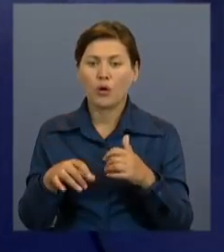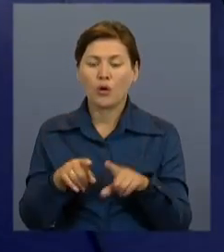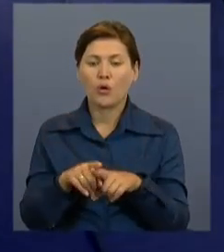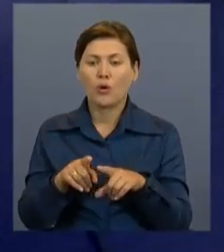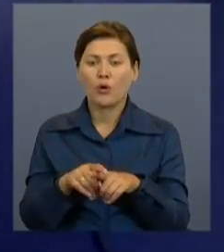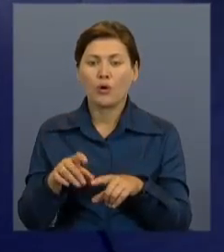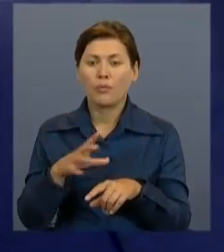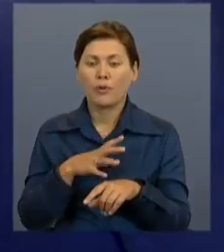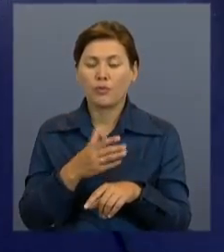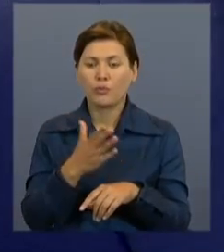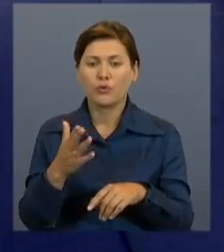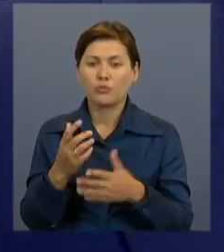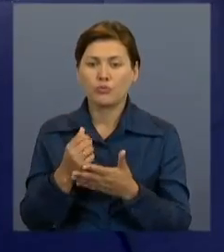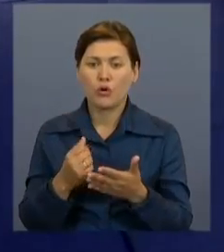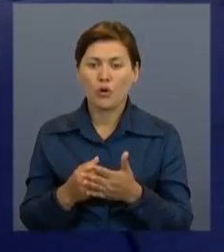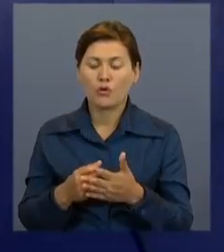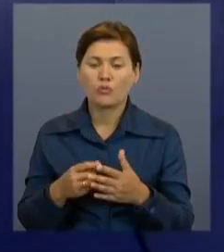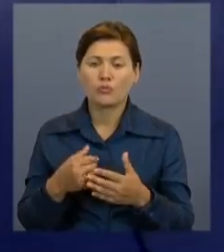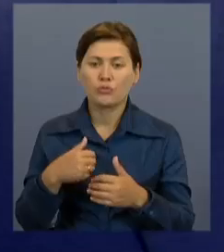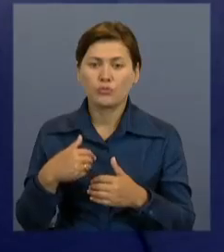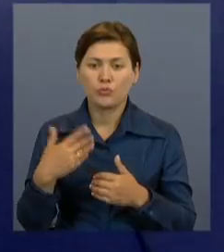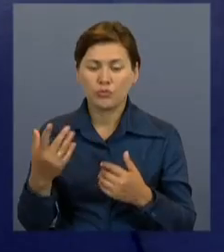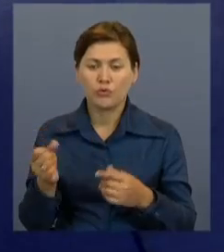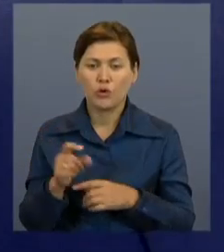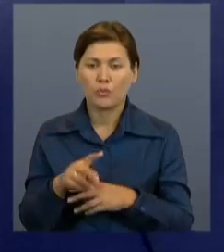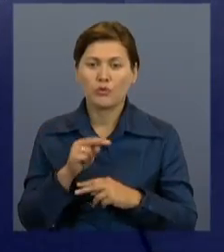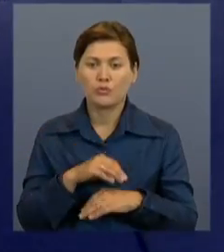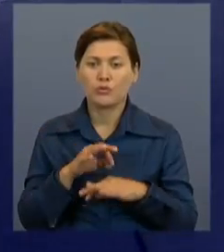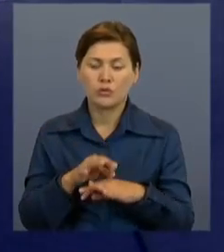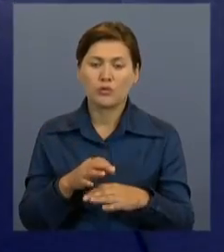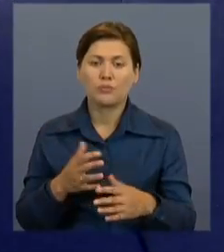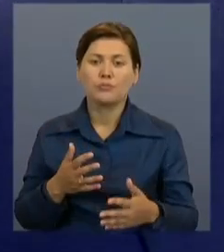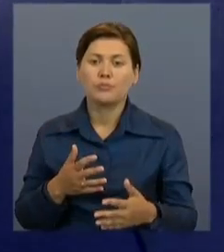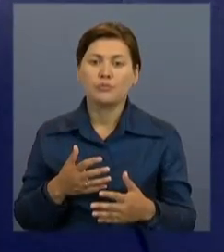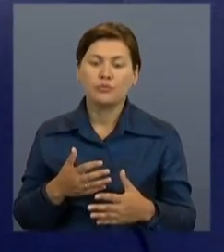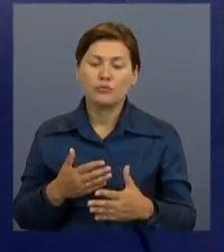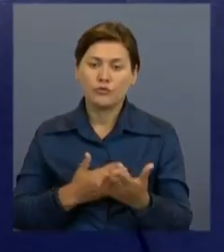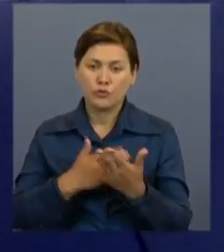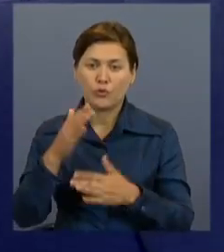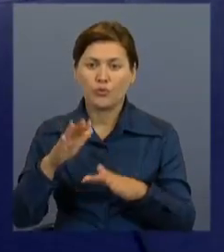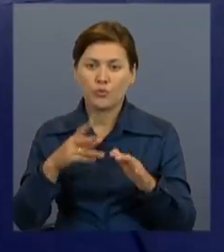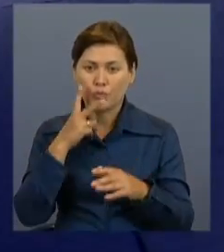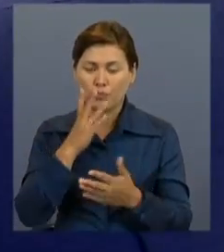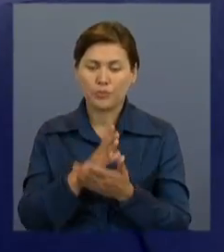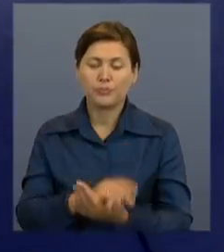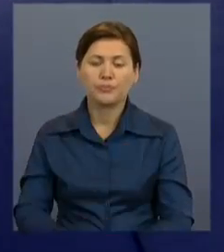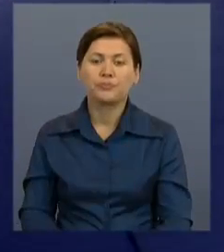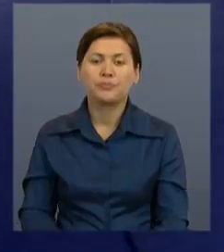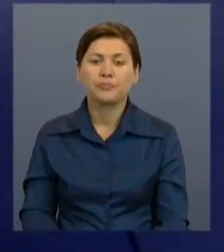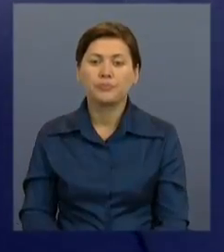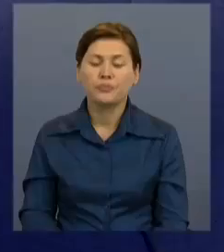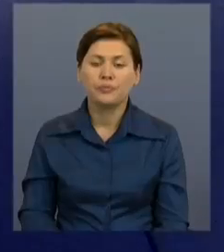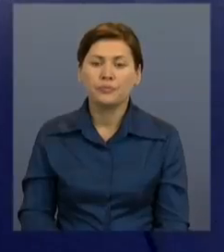осы қордың тарапынан тапсырыспен жұмыс істеуге ынталанудың жоғары деңгейде екендігін байқатады.